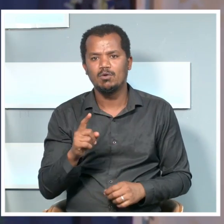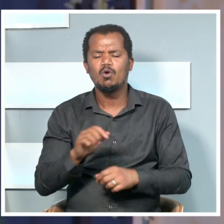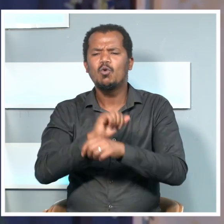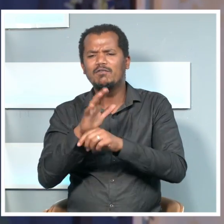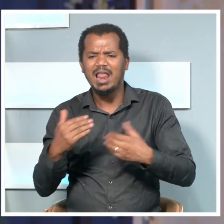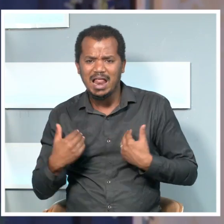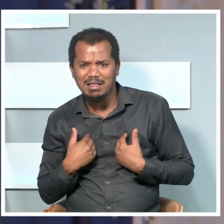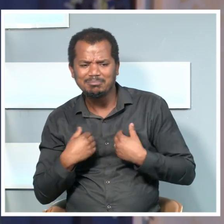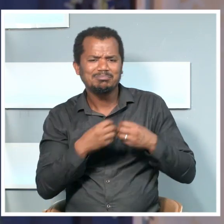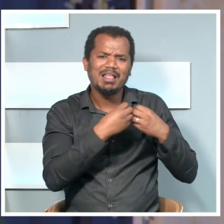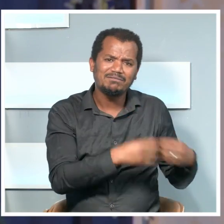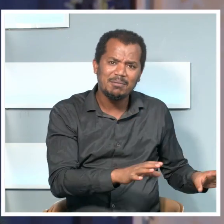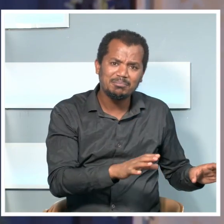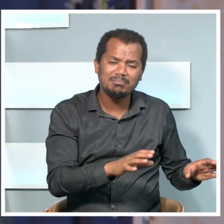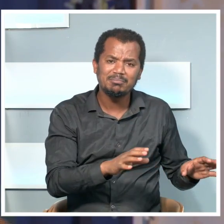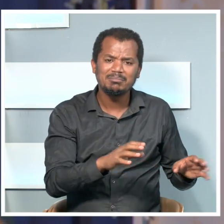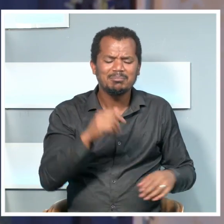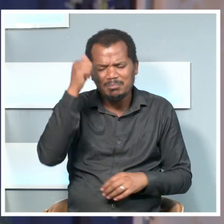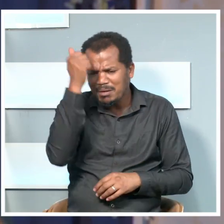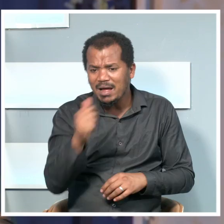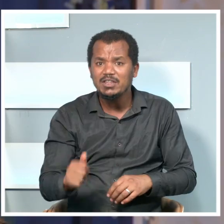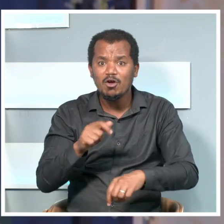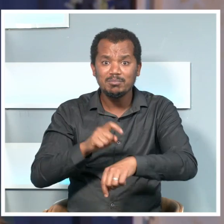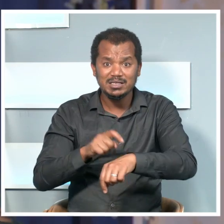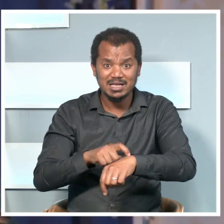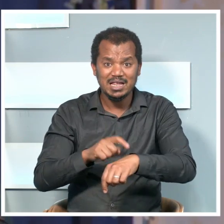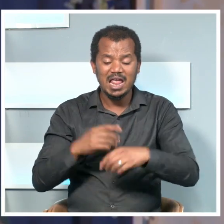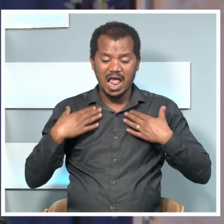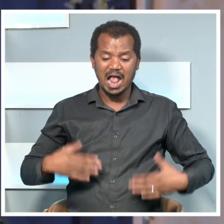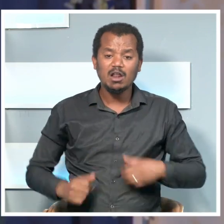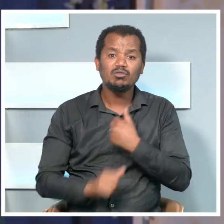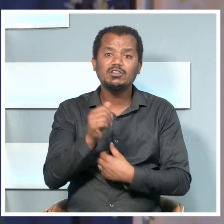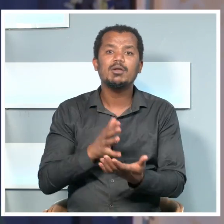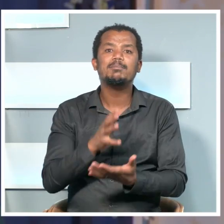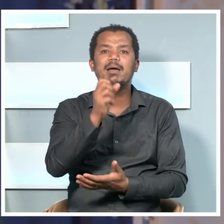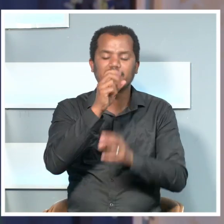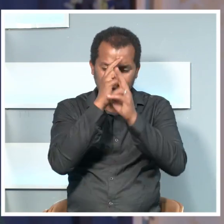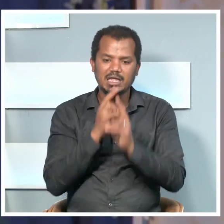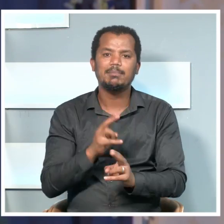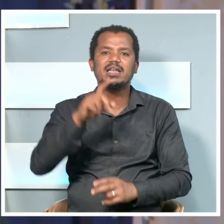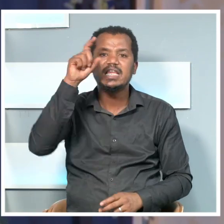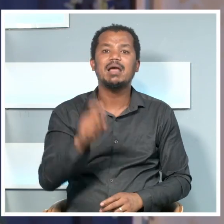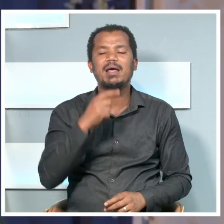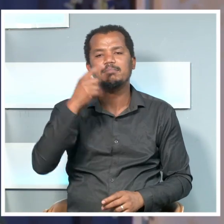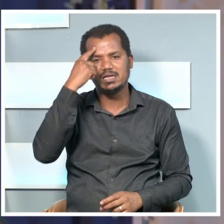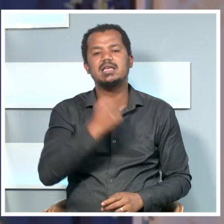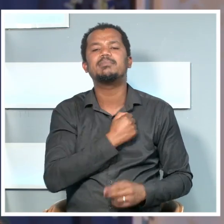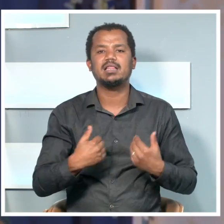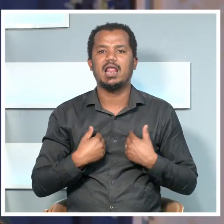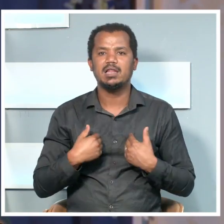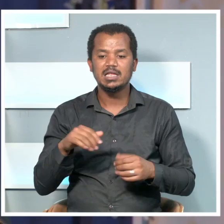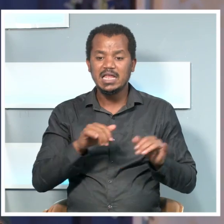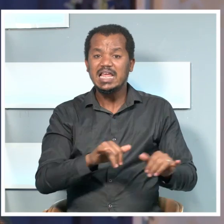ኖረም ጠፋም በማንኛውም ሰዓት የአካል ጉዳተኞች መብት ሊከበር ይገባል የሚል እምነት አለን። እንደ